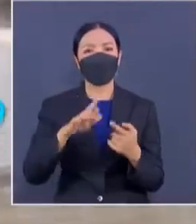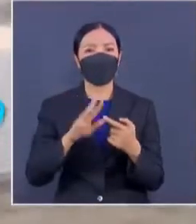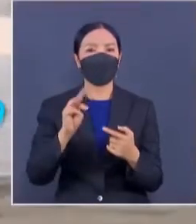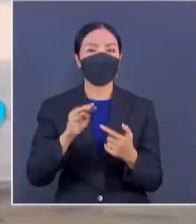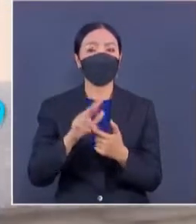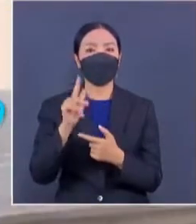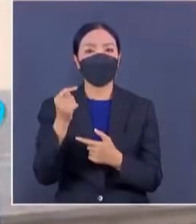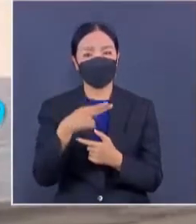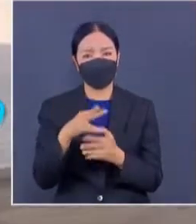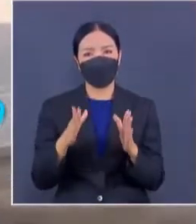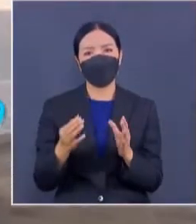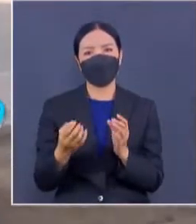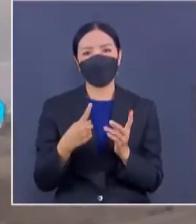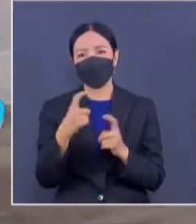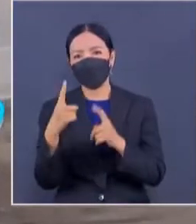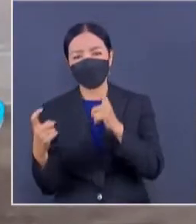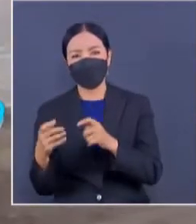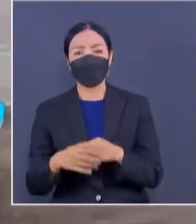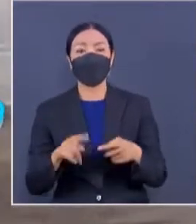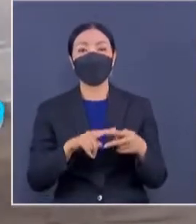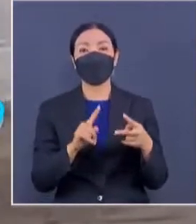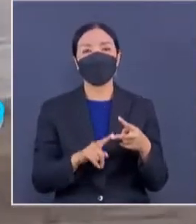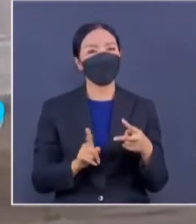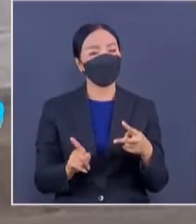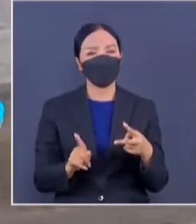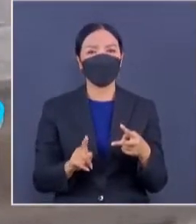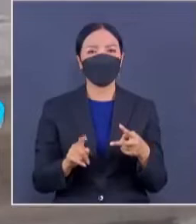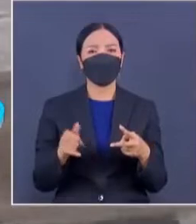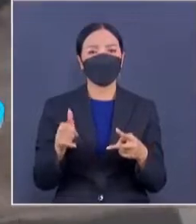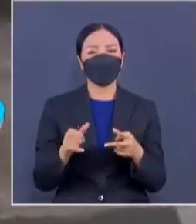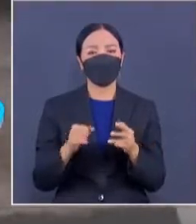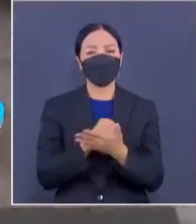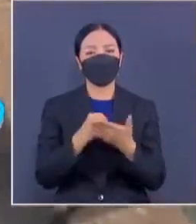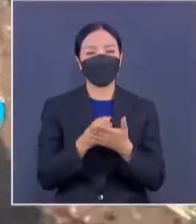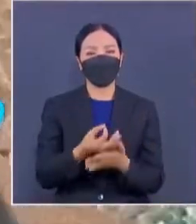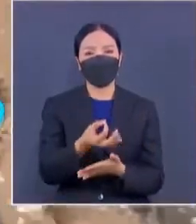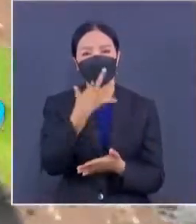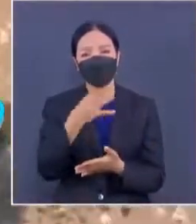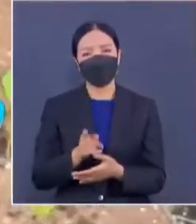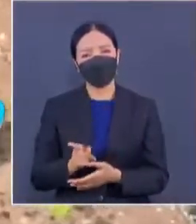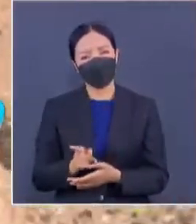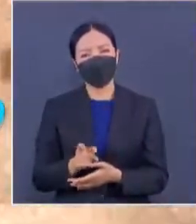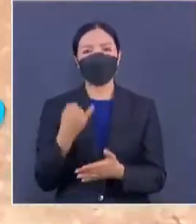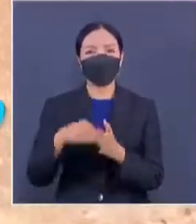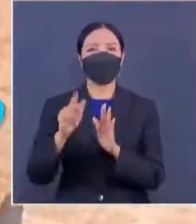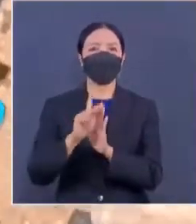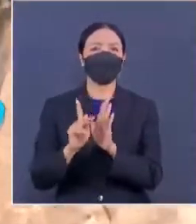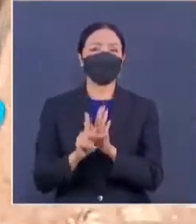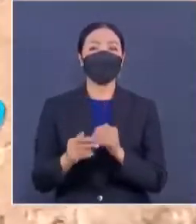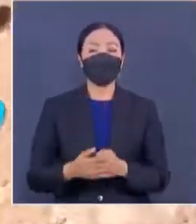เสียชีวิต2ปฏิบัติหน้าที่เป็นผู้ประจำรถเสพยาเสพติดให้โทษประเภทที่1โดยผิดกฎหม